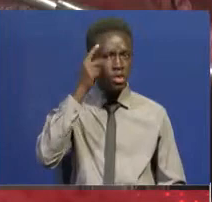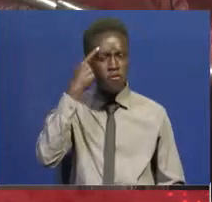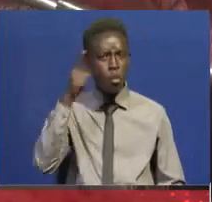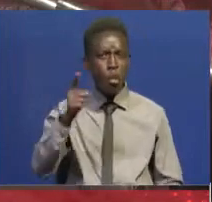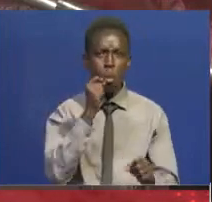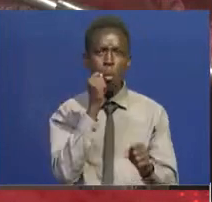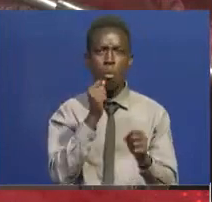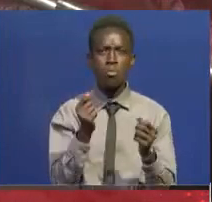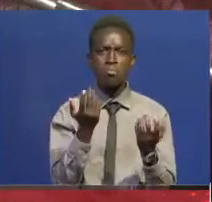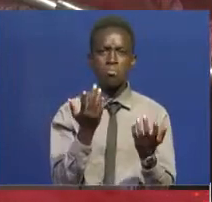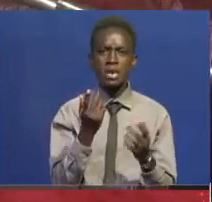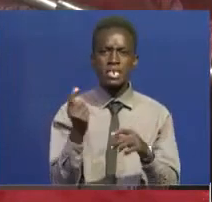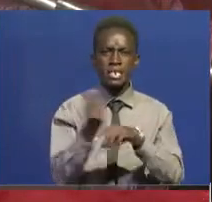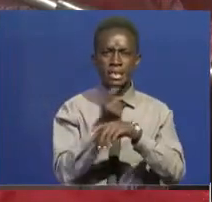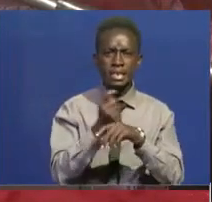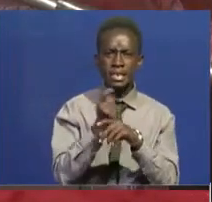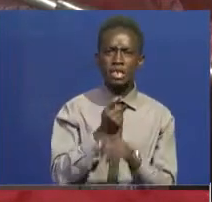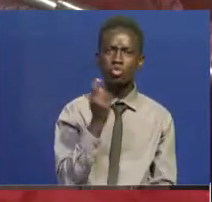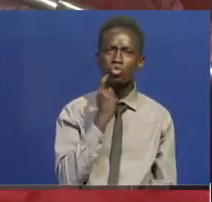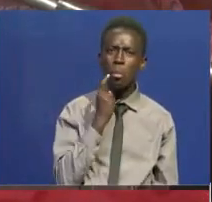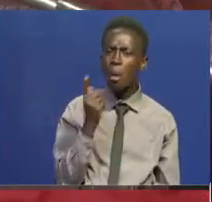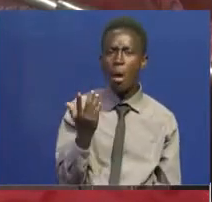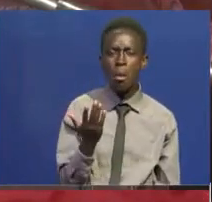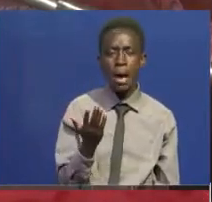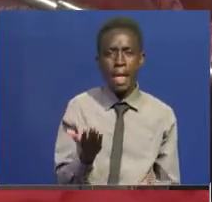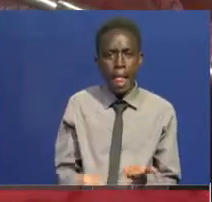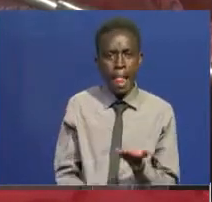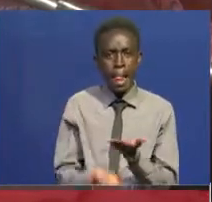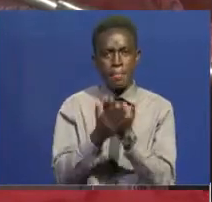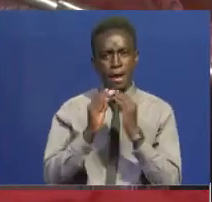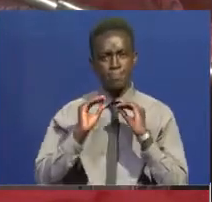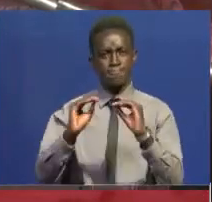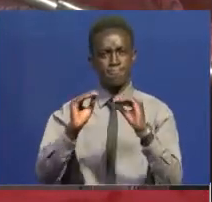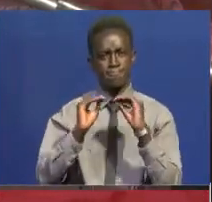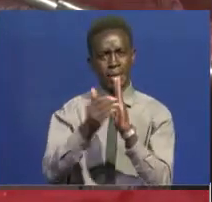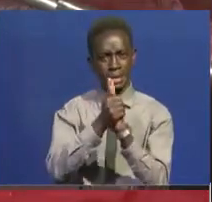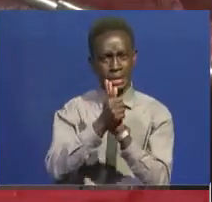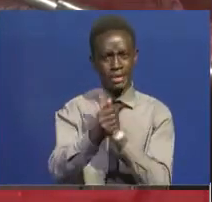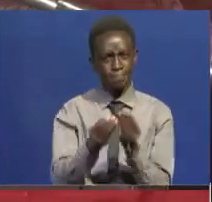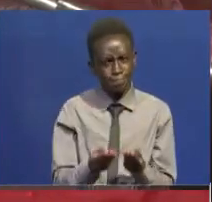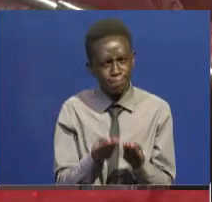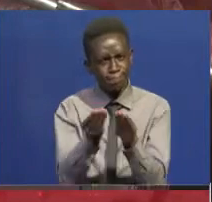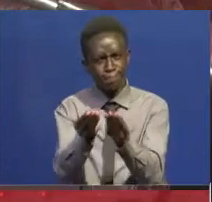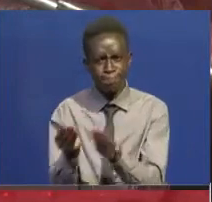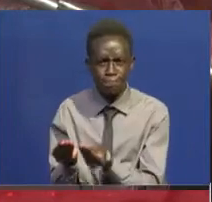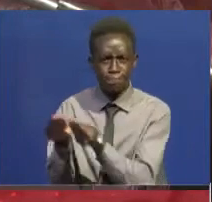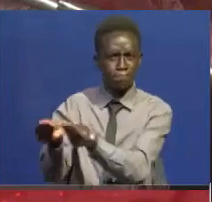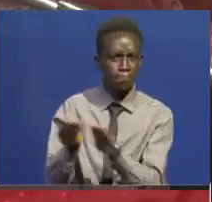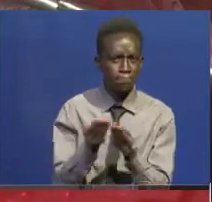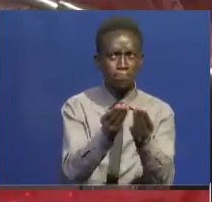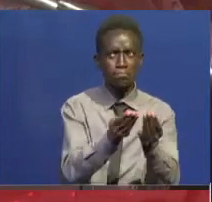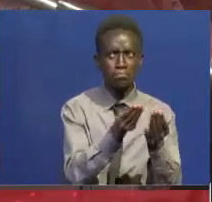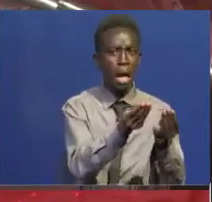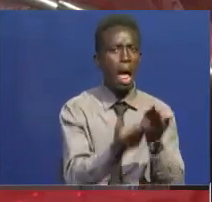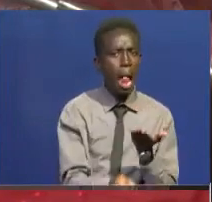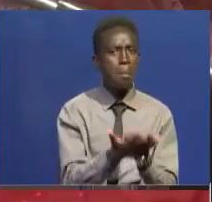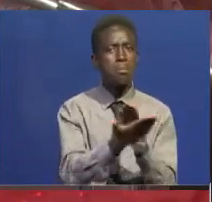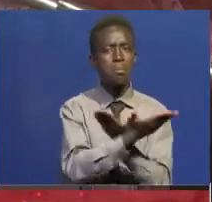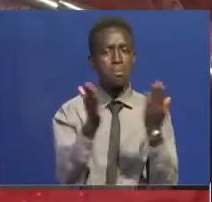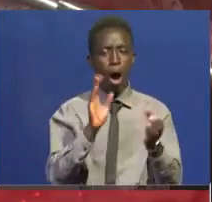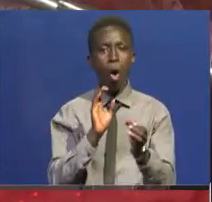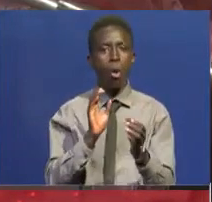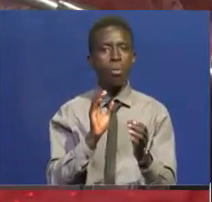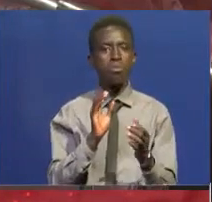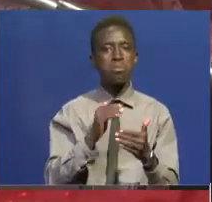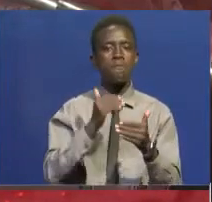is to give the inmates skills which will enable them to reintegrate into society and